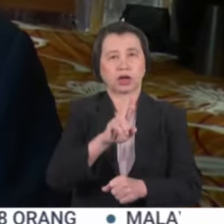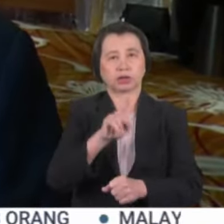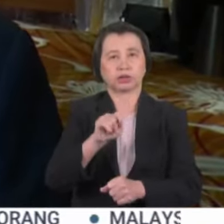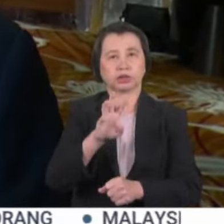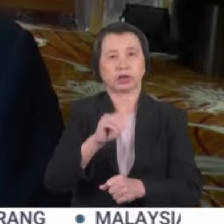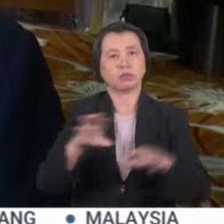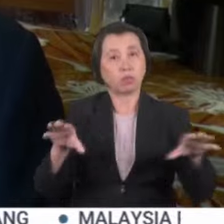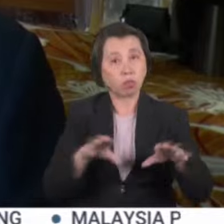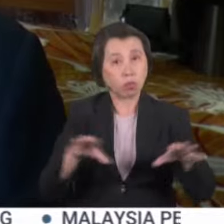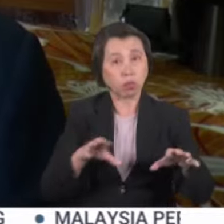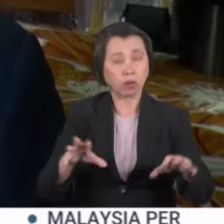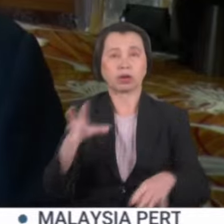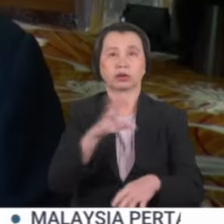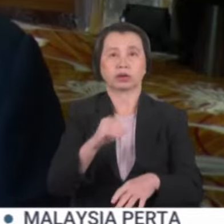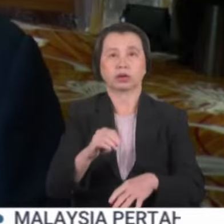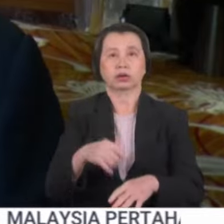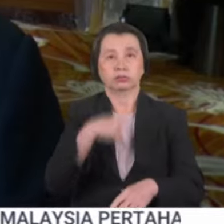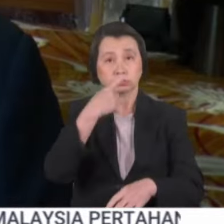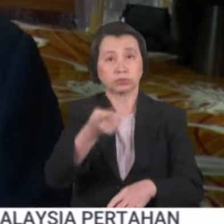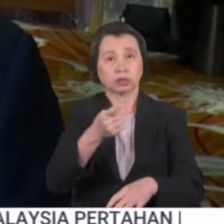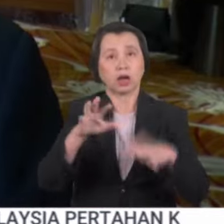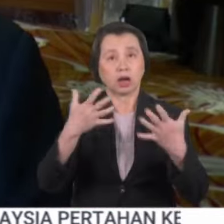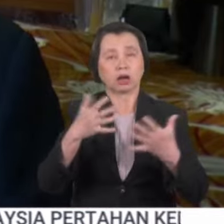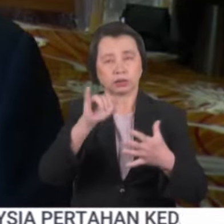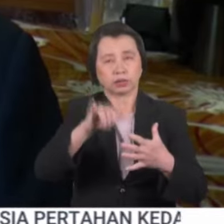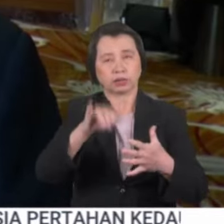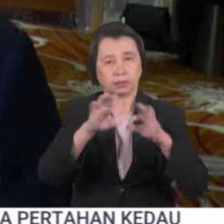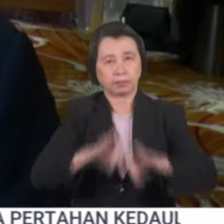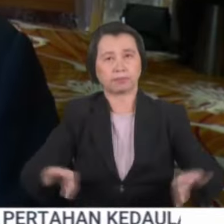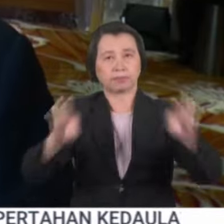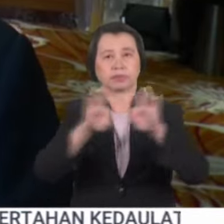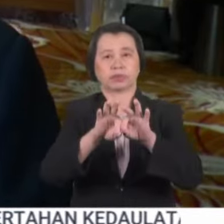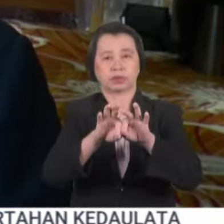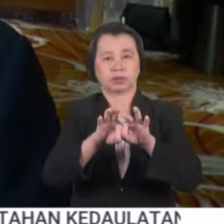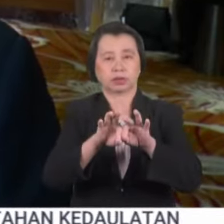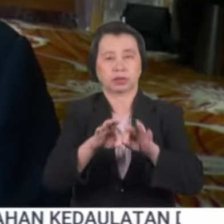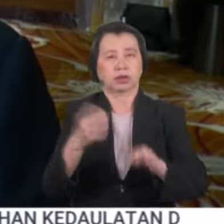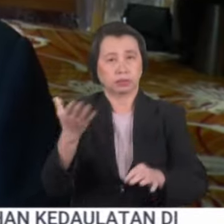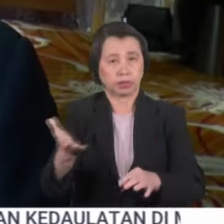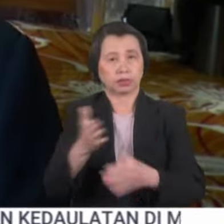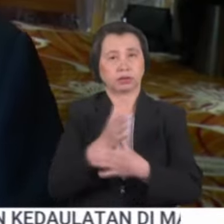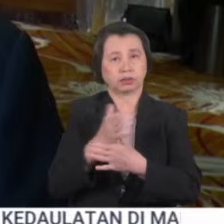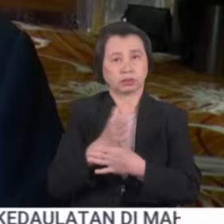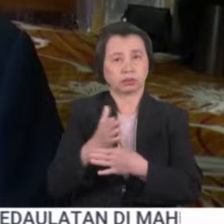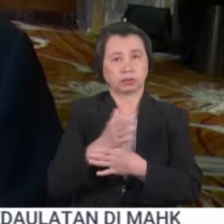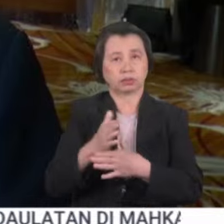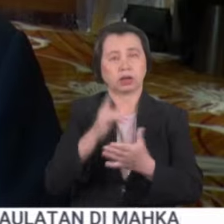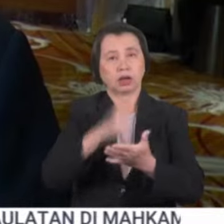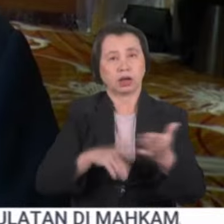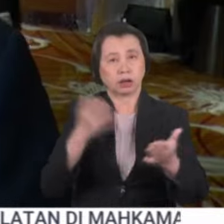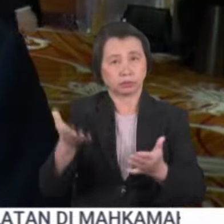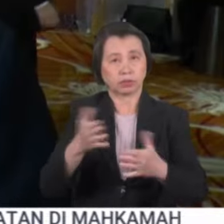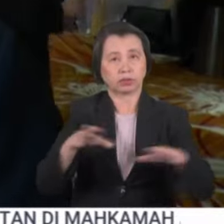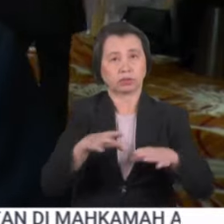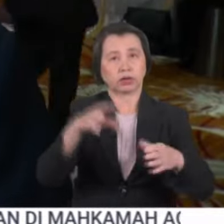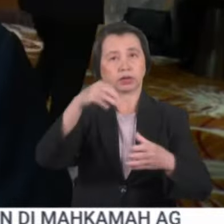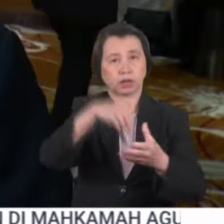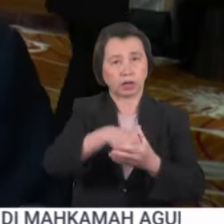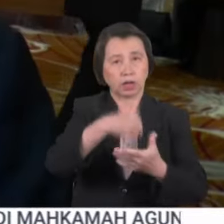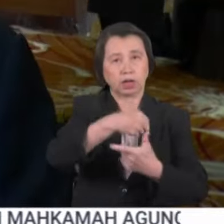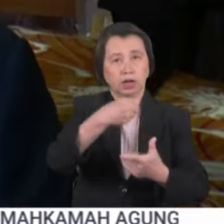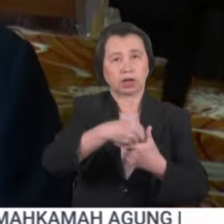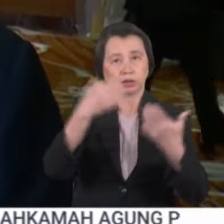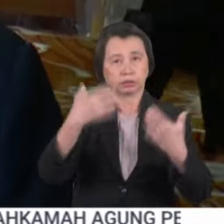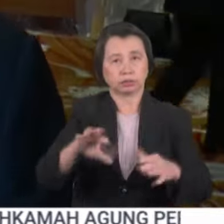juga mengatakan ya, mungkin telah juga tiba masanya mereka berkongsi apa yang dibuat di dalam